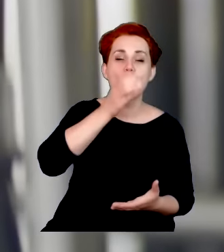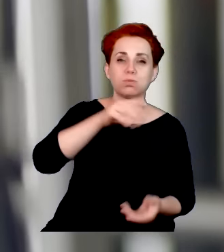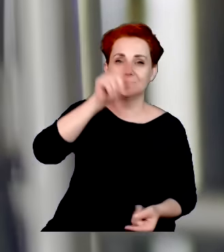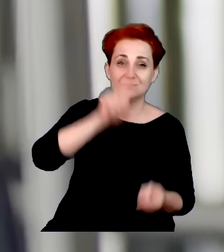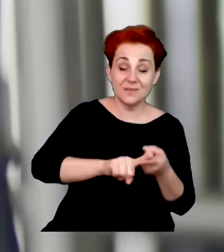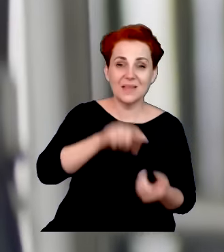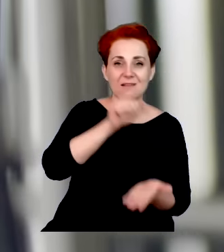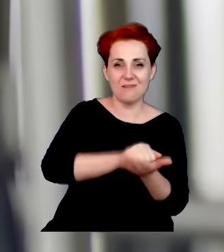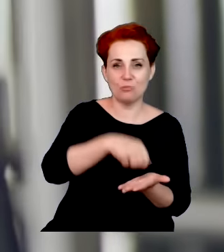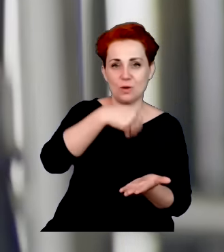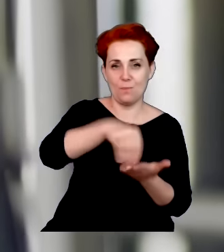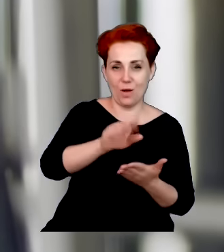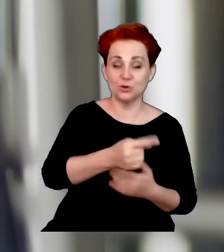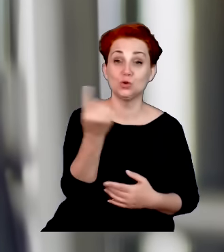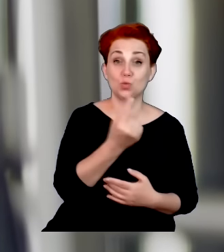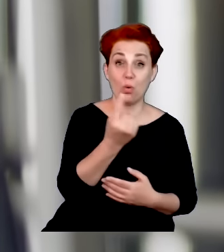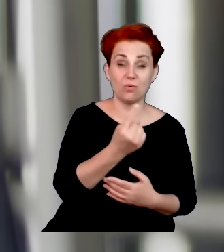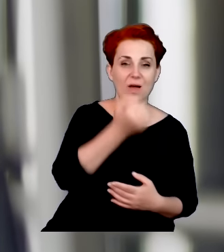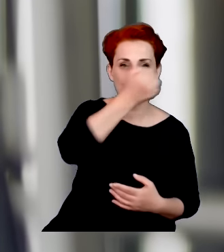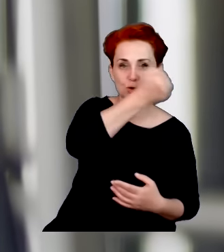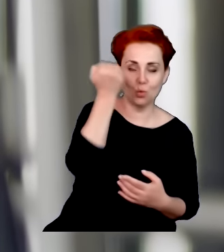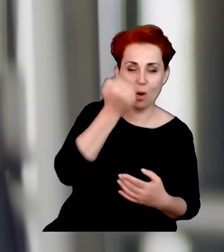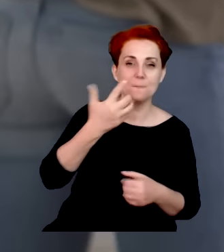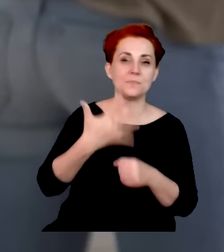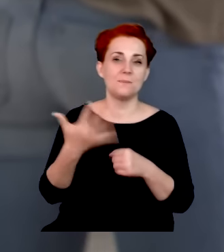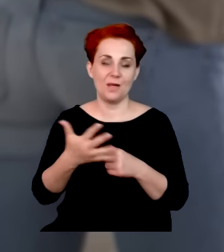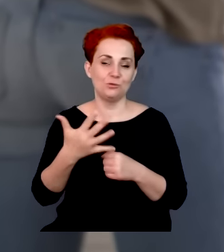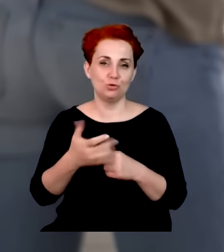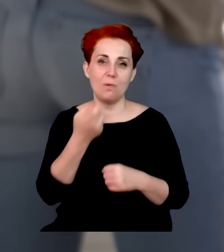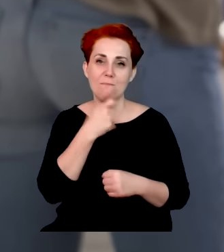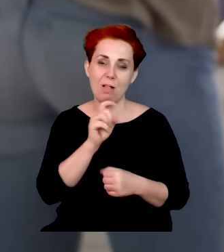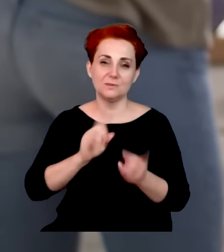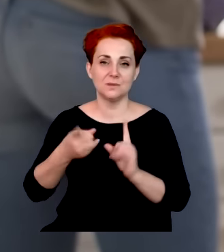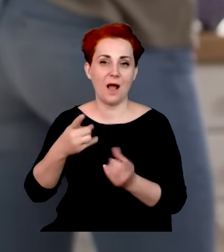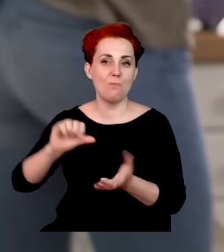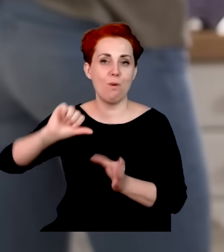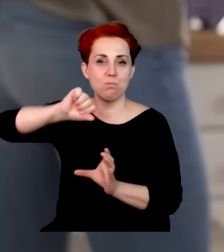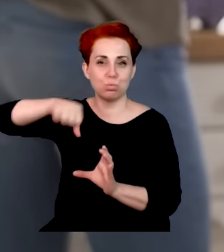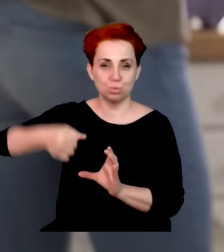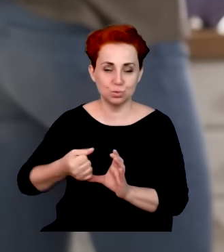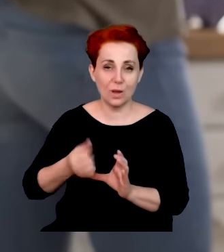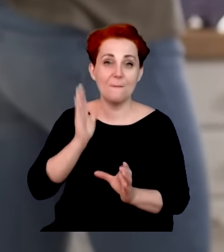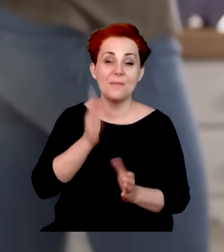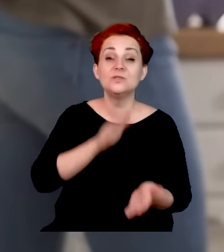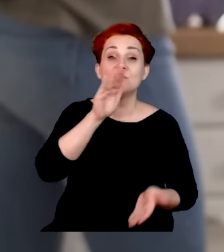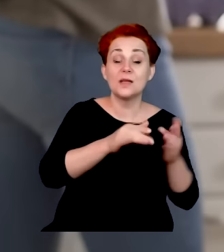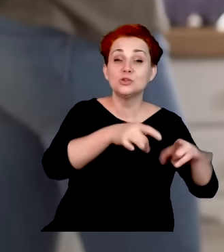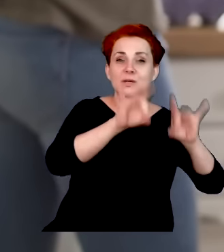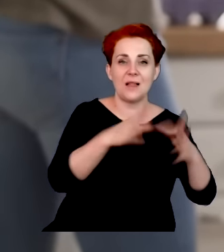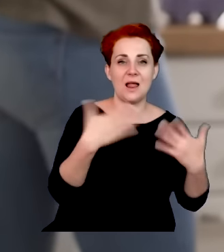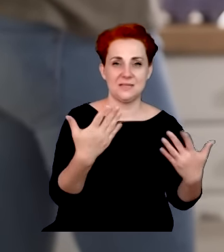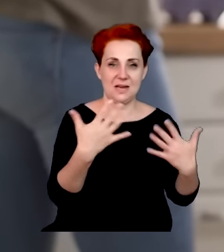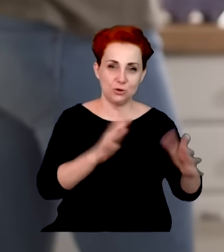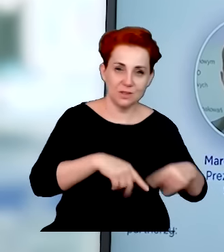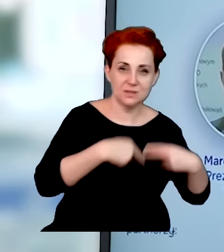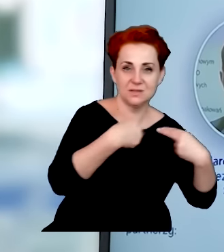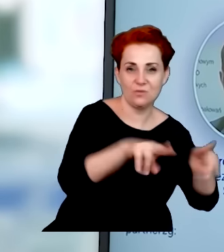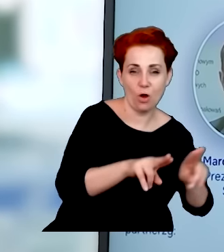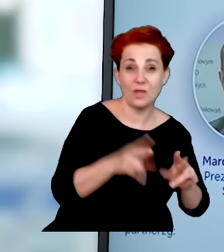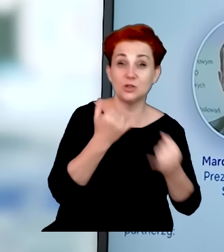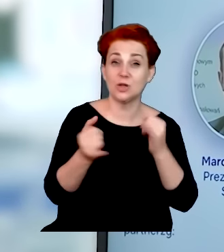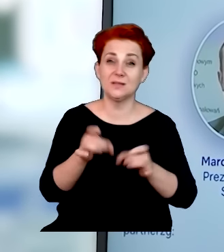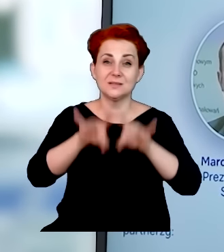opakowanie. Będzie to złotówka za szklaną butelkę i 50 groszy za plastik albo puszkę. Kaucja będzie w mniejszych sklepach zwracana ręcznie, a w sklepach